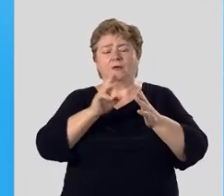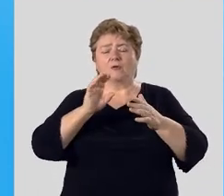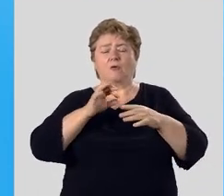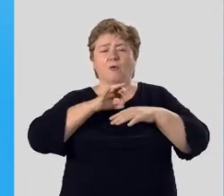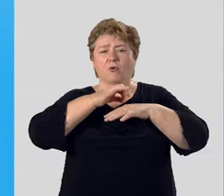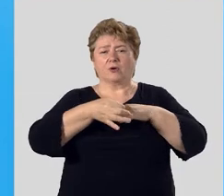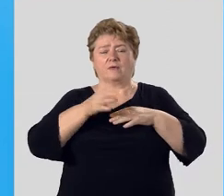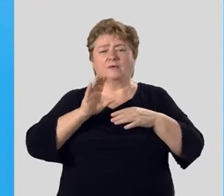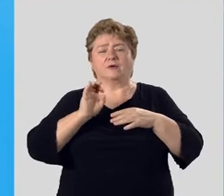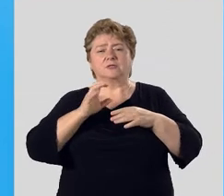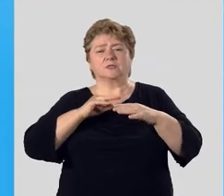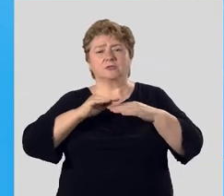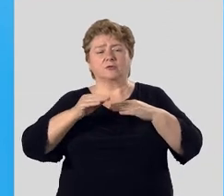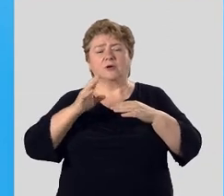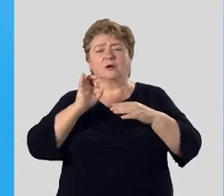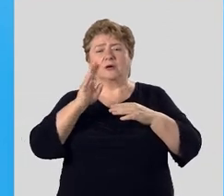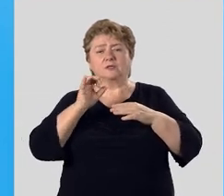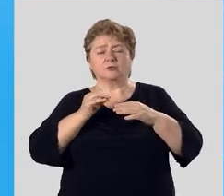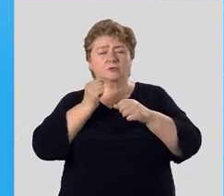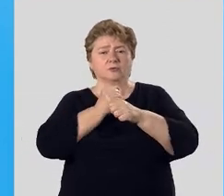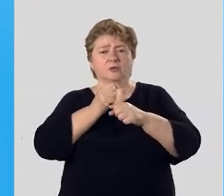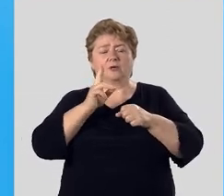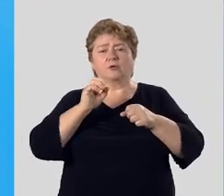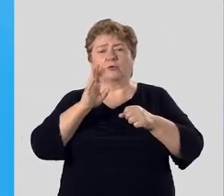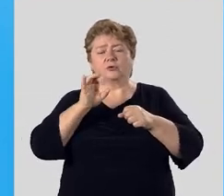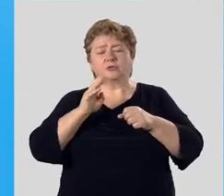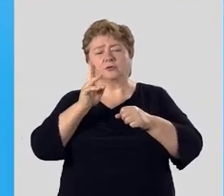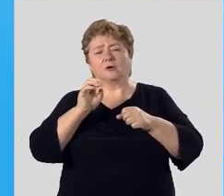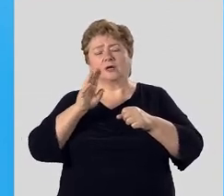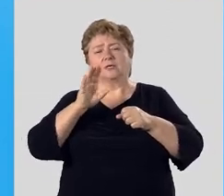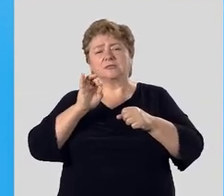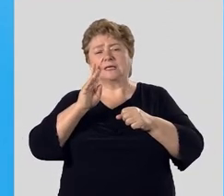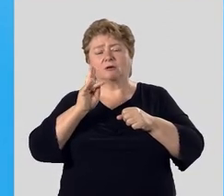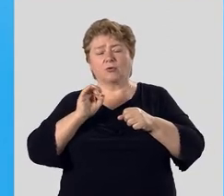коркового слоя синтезируют кортизол и кортикостерон,